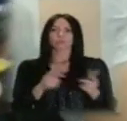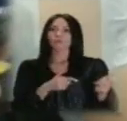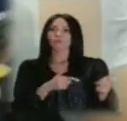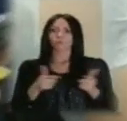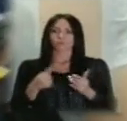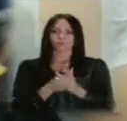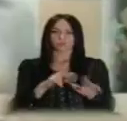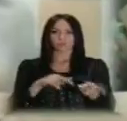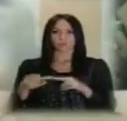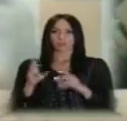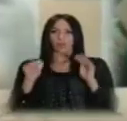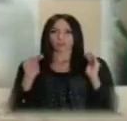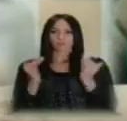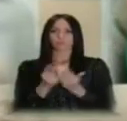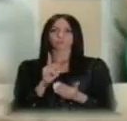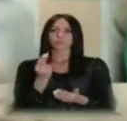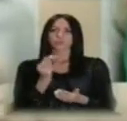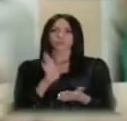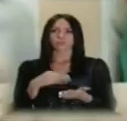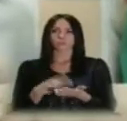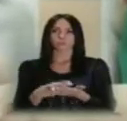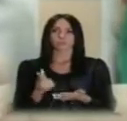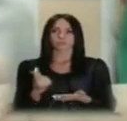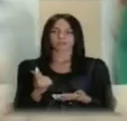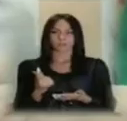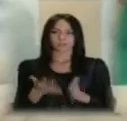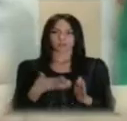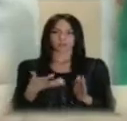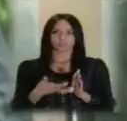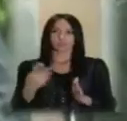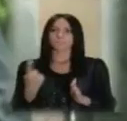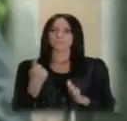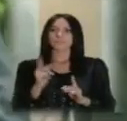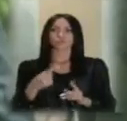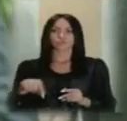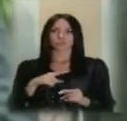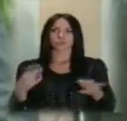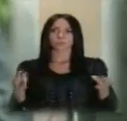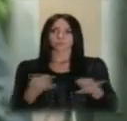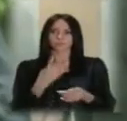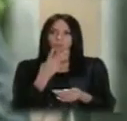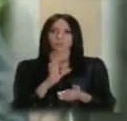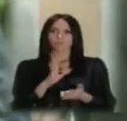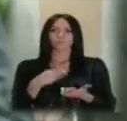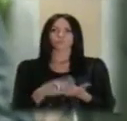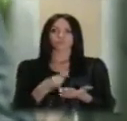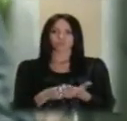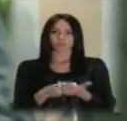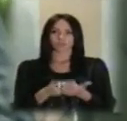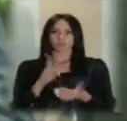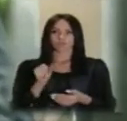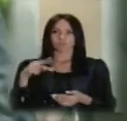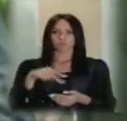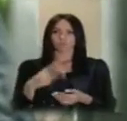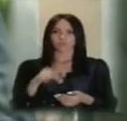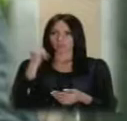автономізацію. Грошей у бюджеті не вистачає. Перше, що нам потрібно бачити в бюджеті на 2020 рік, це покриття вартості